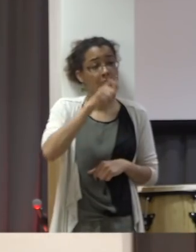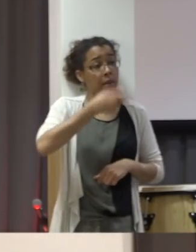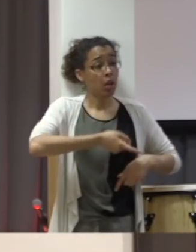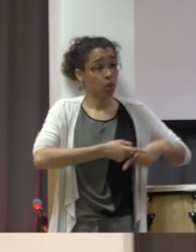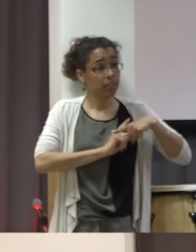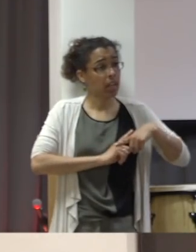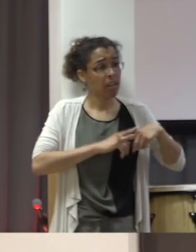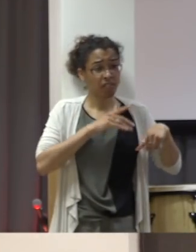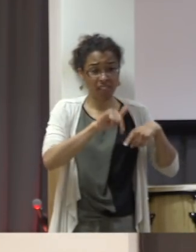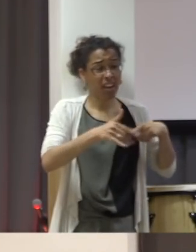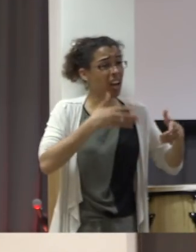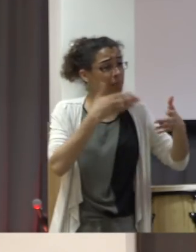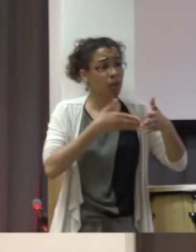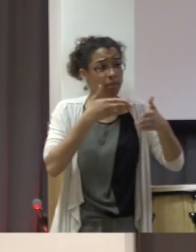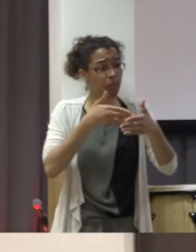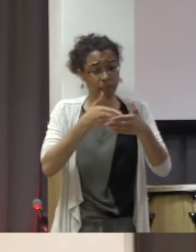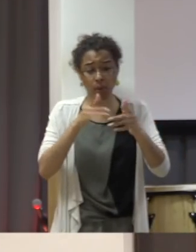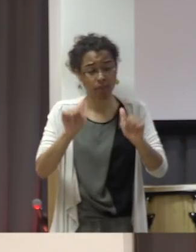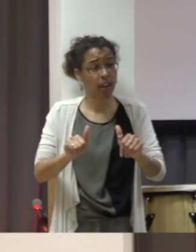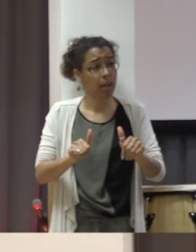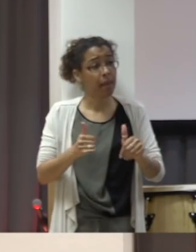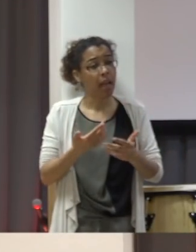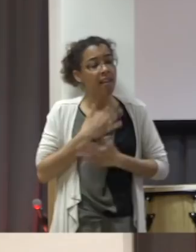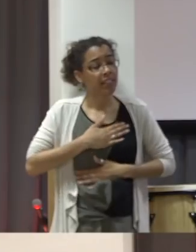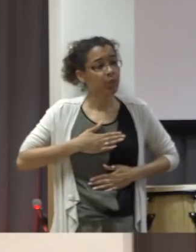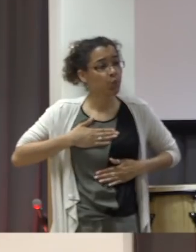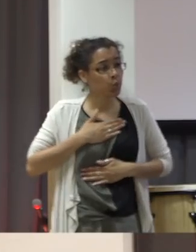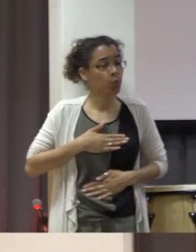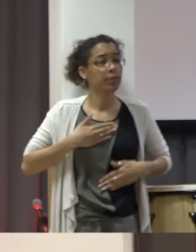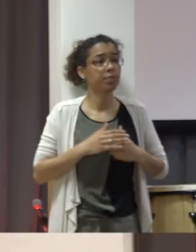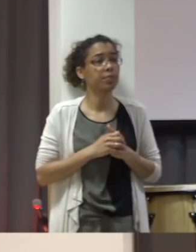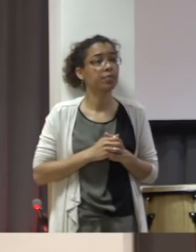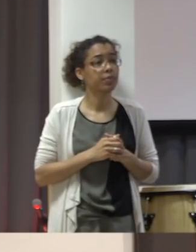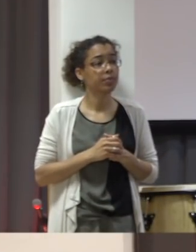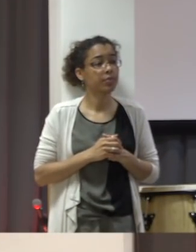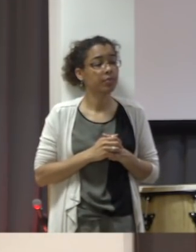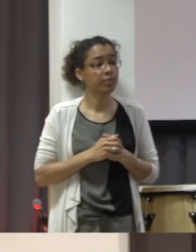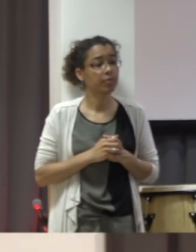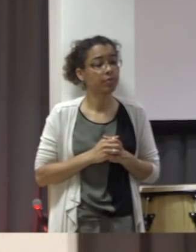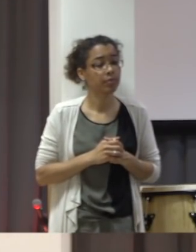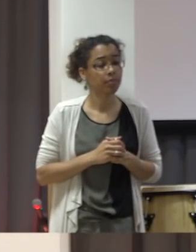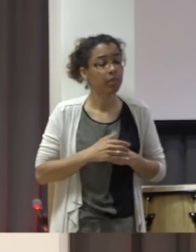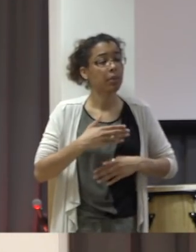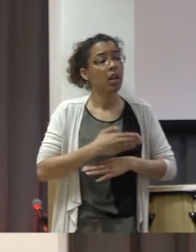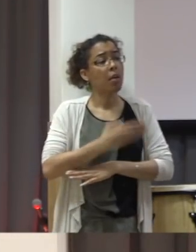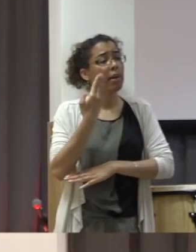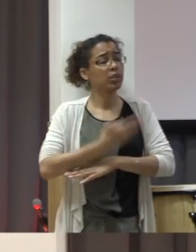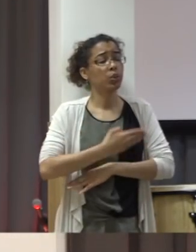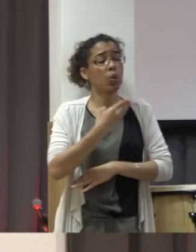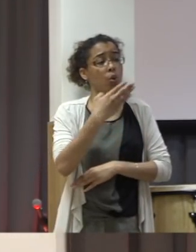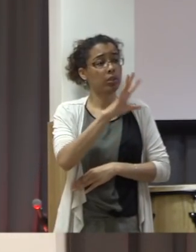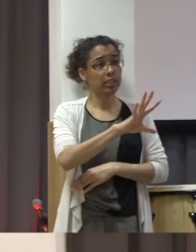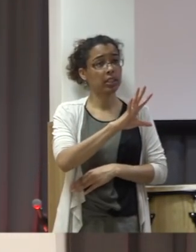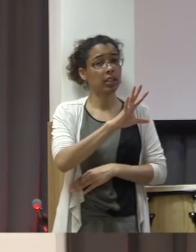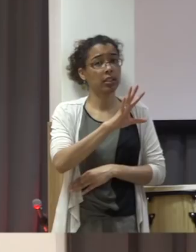des épreuves avec joie, je peux dire, parce que dans Matthieu 5, 11 et 12, c'est dit,